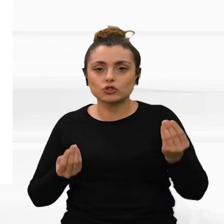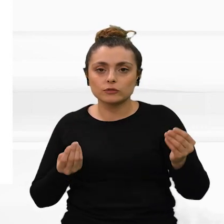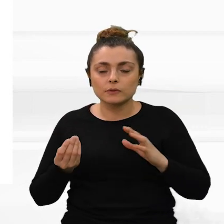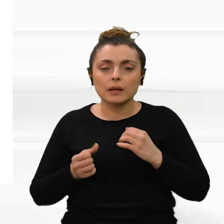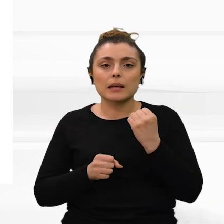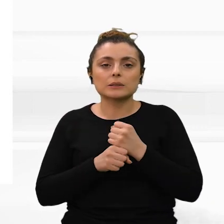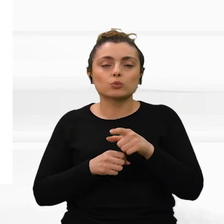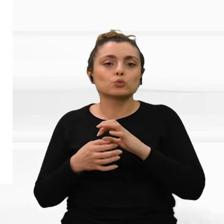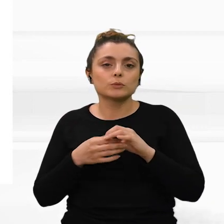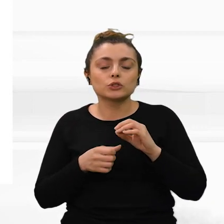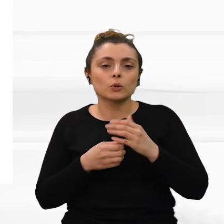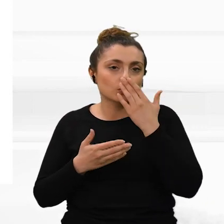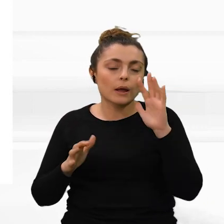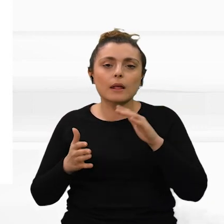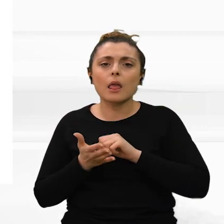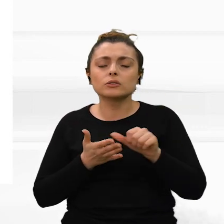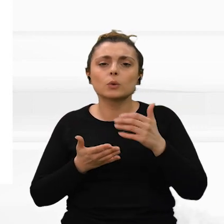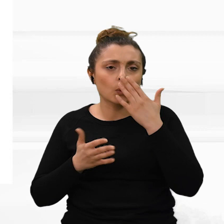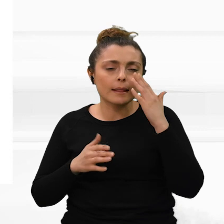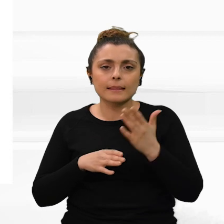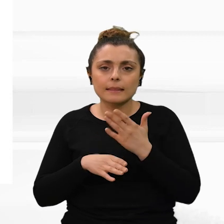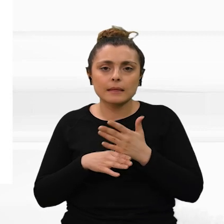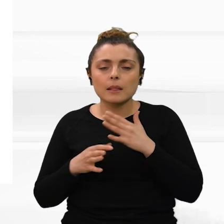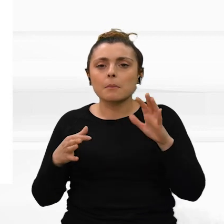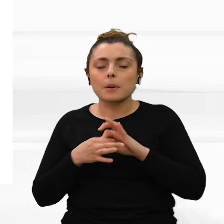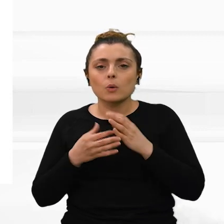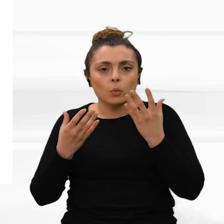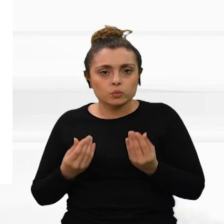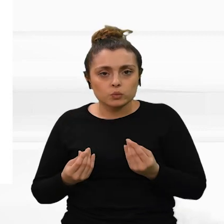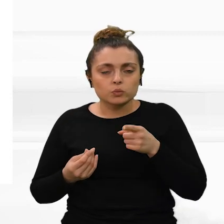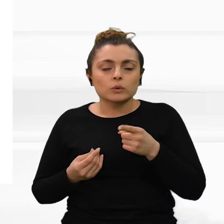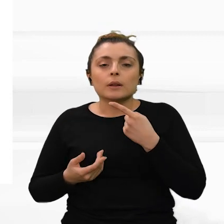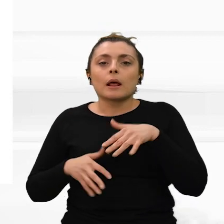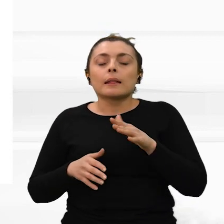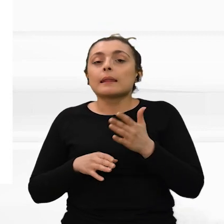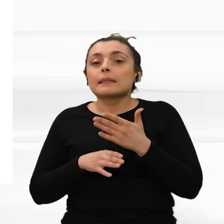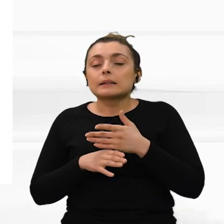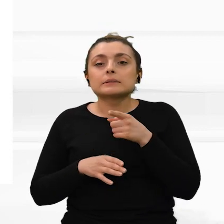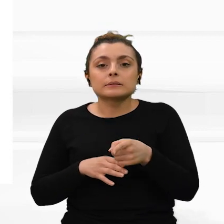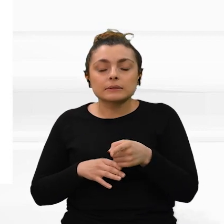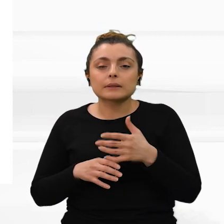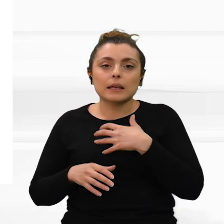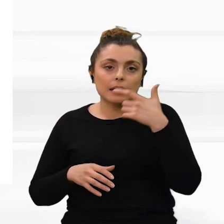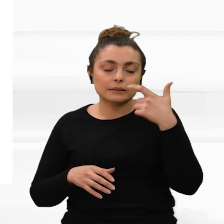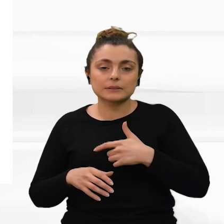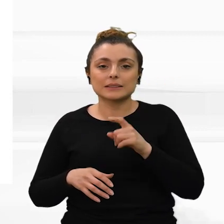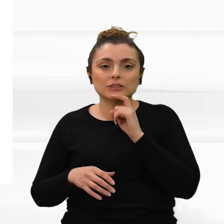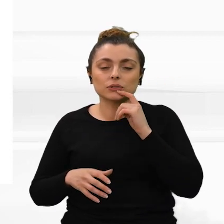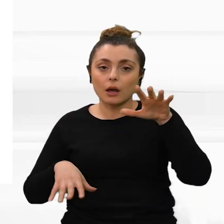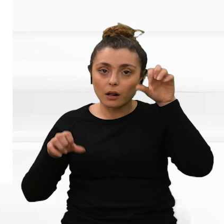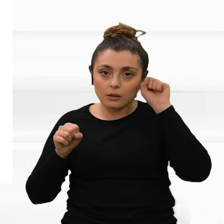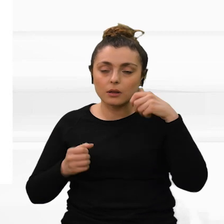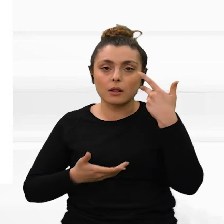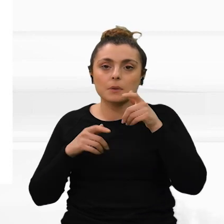gelir Gazali parçada doğada herşeyin doğal nedenlere ne olduğunu değil nedenselliğin kendisinin